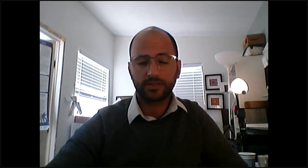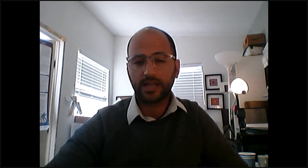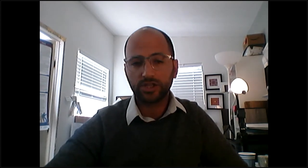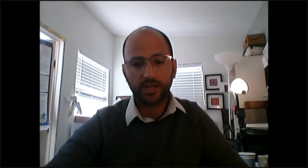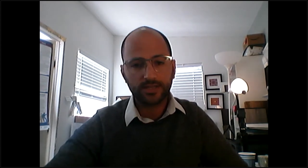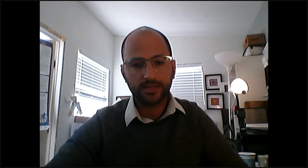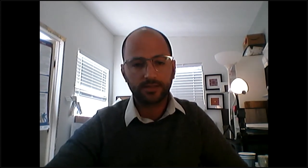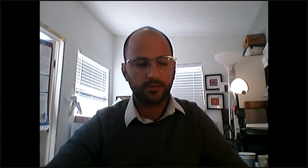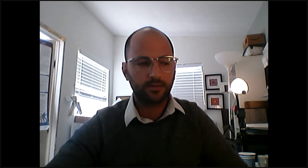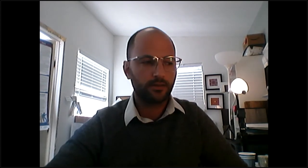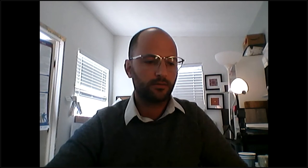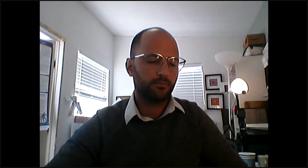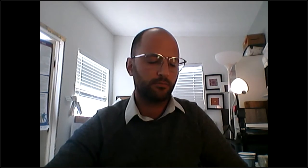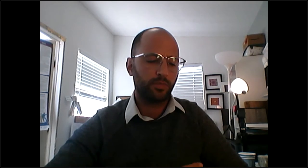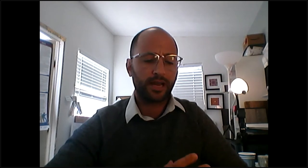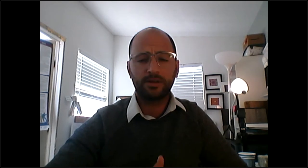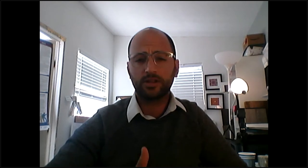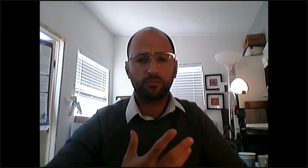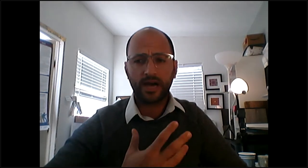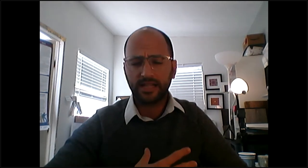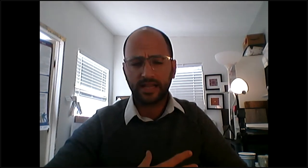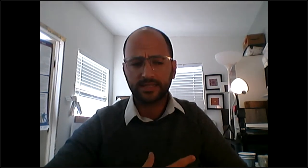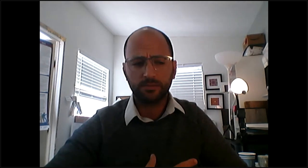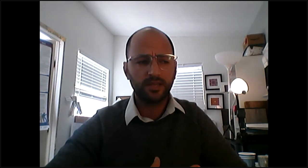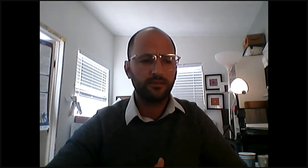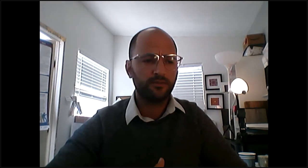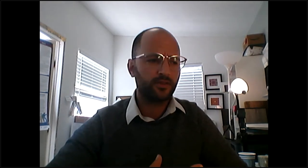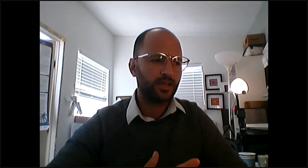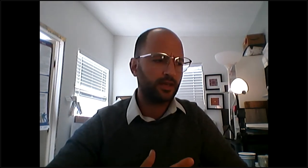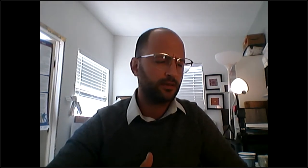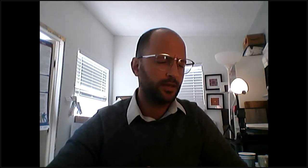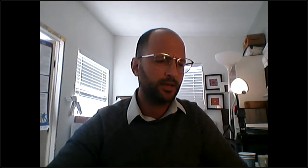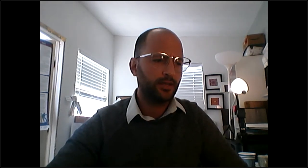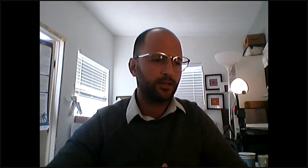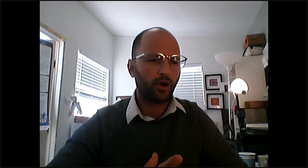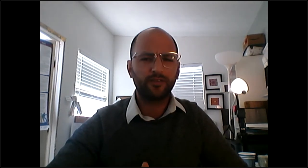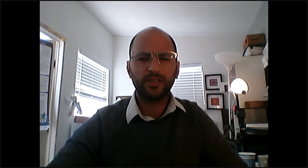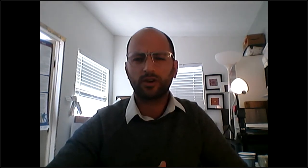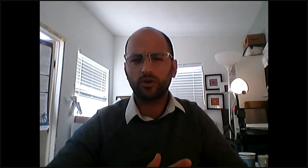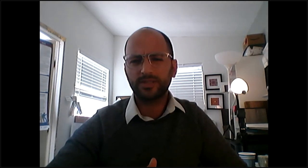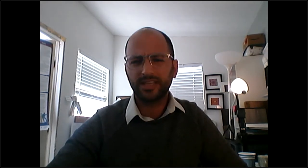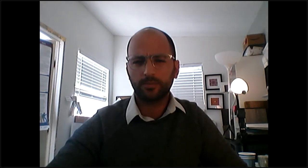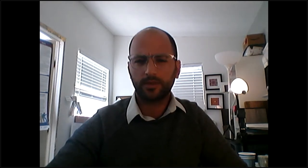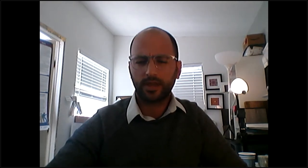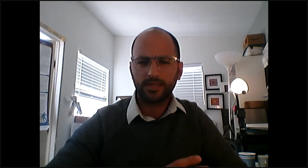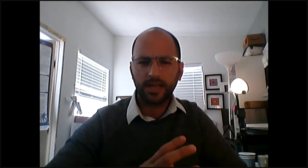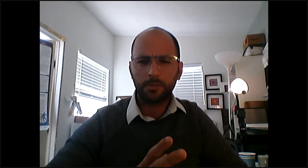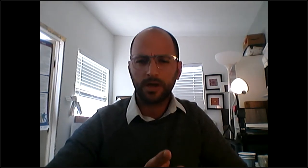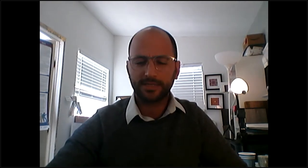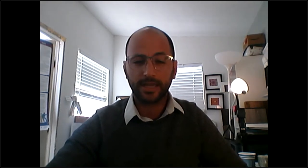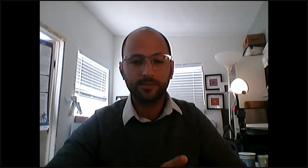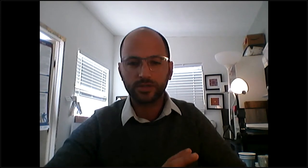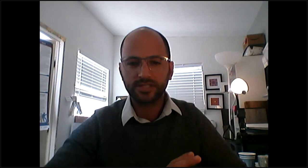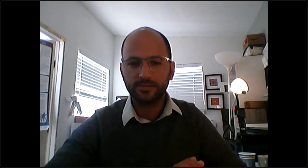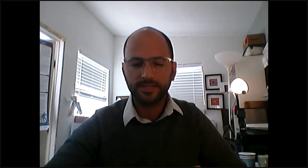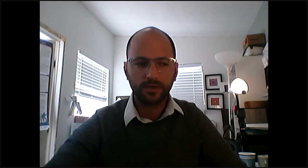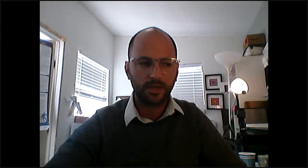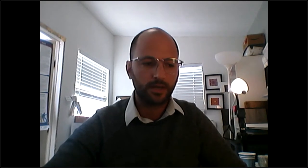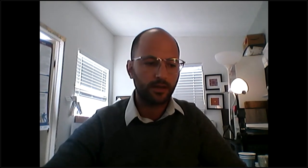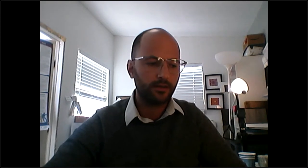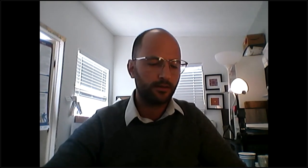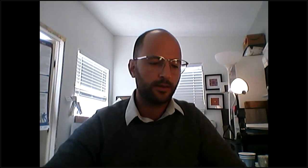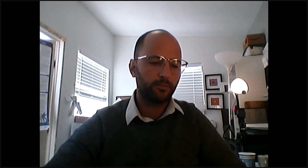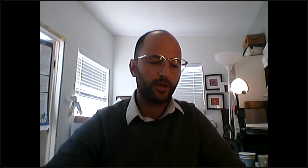התחלתי את זה בלוס אנג'לס, בכלל מלקנות בית לעצמי, נורא אהבתי את הקונספט, ראיתי כמה ישראלים שעושים